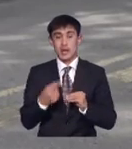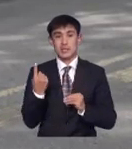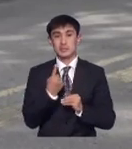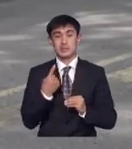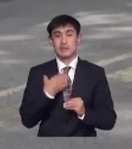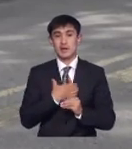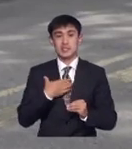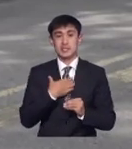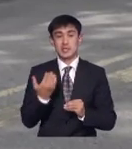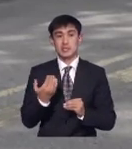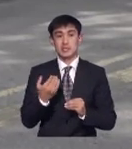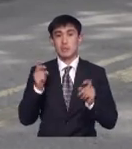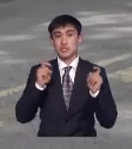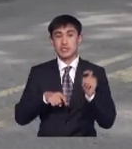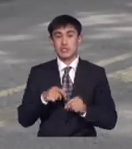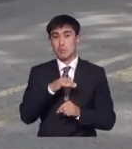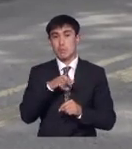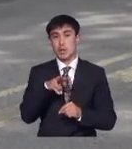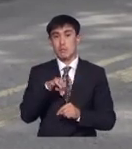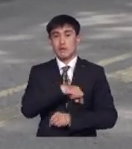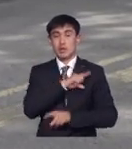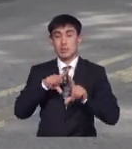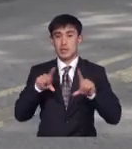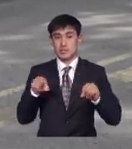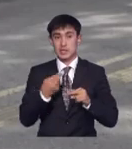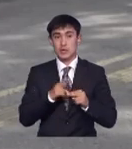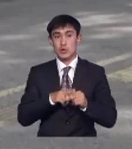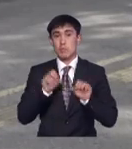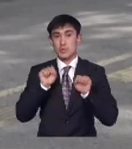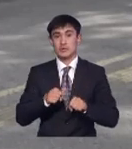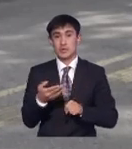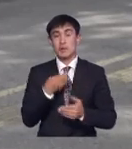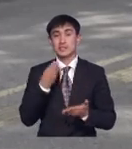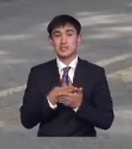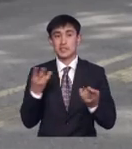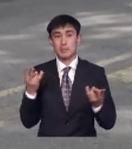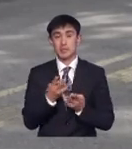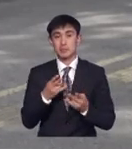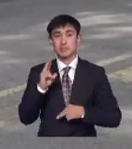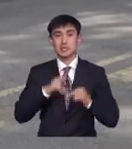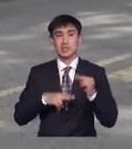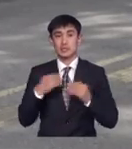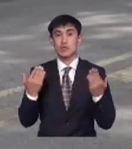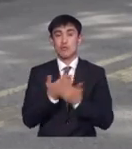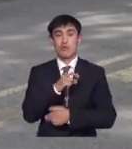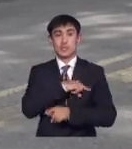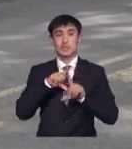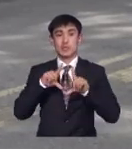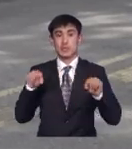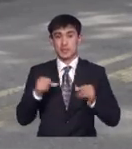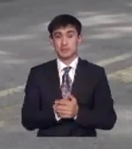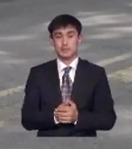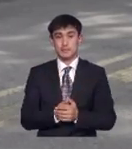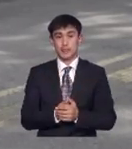из ключевых моментов стало посещение многопрофильной больницы, которая позволила нам оценить необходимость строительства нового медицинского